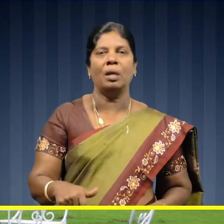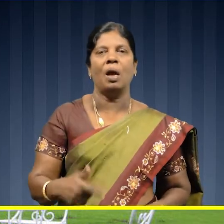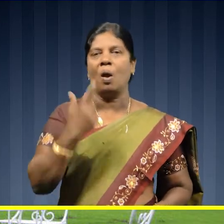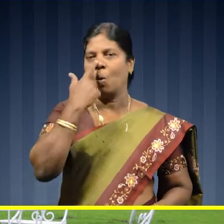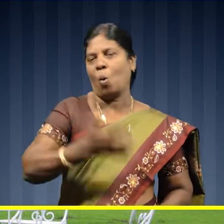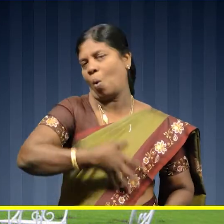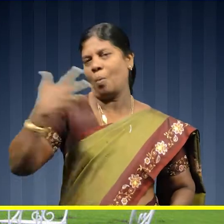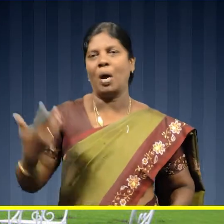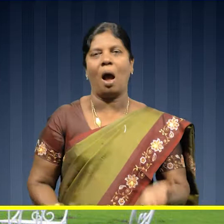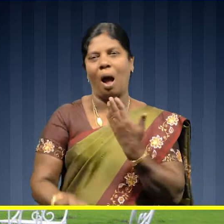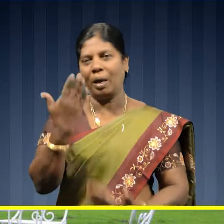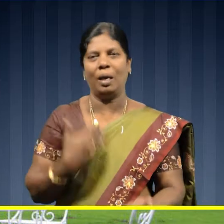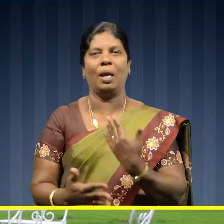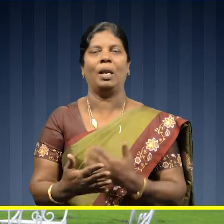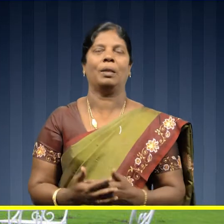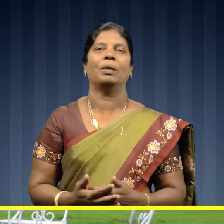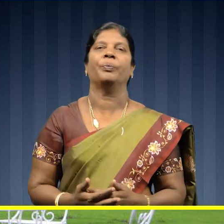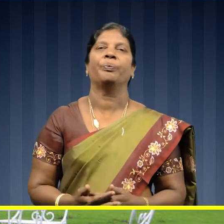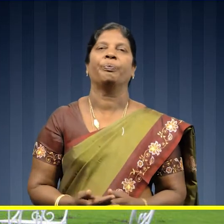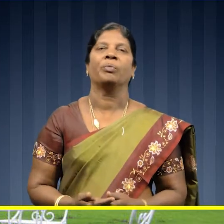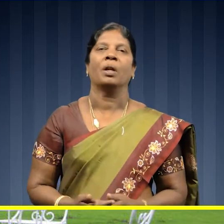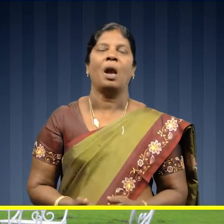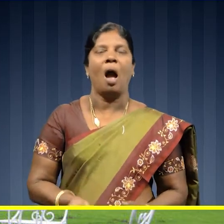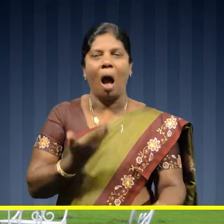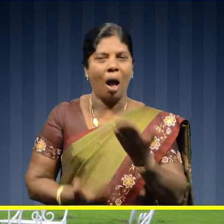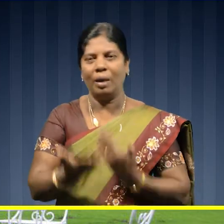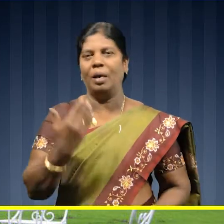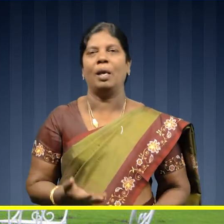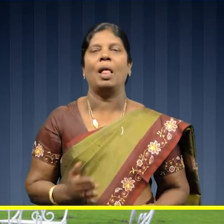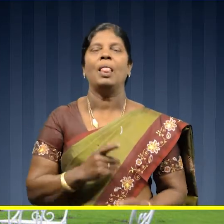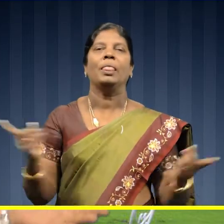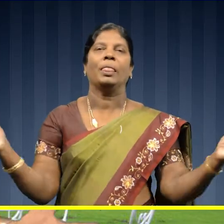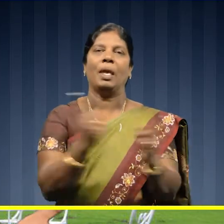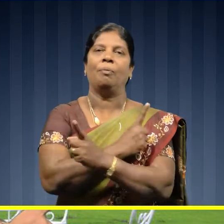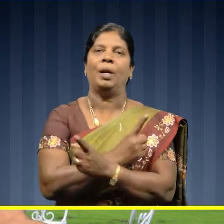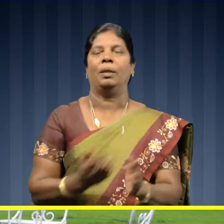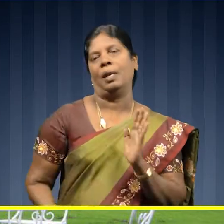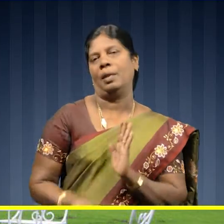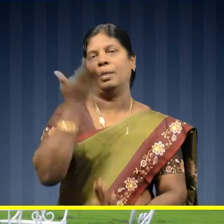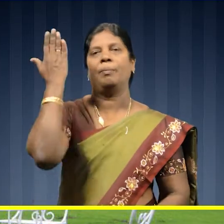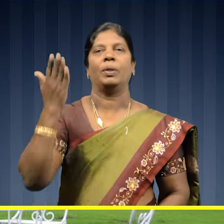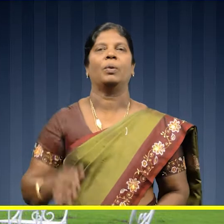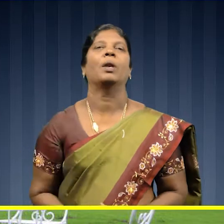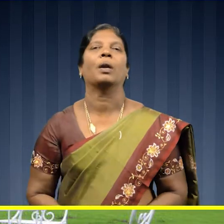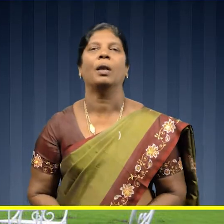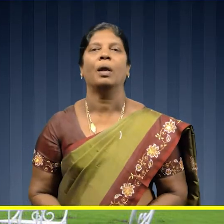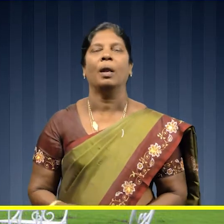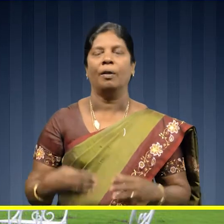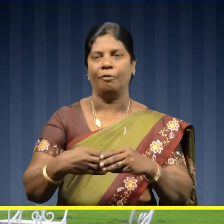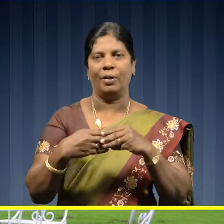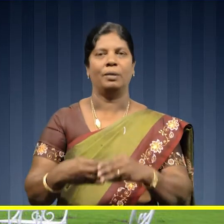மூலமாக அந்த கோபாக்கினையிலிருந்து, கடவுளுடைய ஆக்கினை தீர்ப்பிலிருந்து தப்பித்து